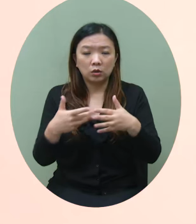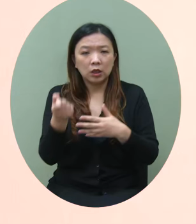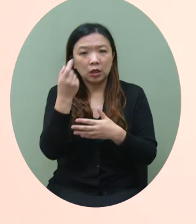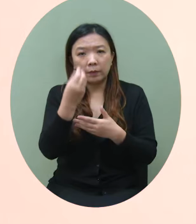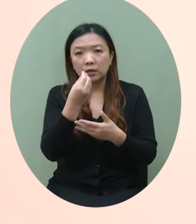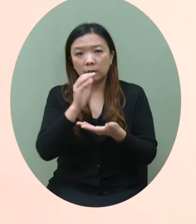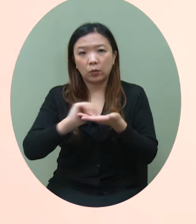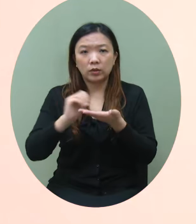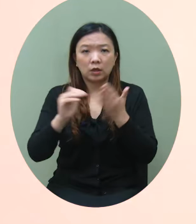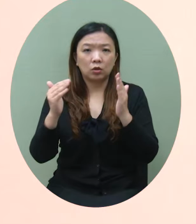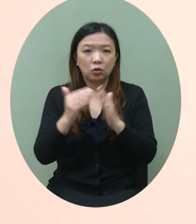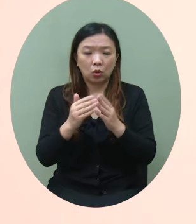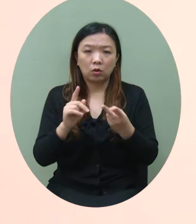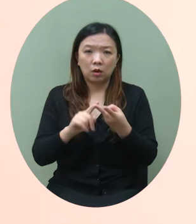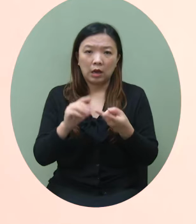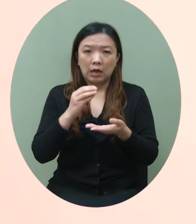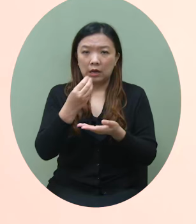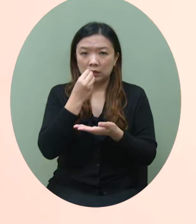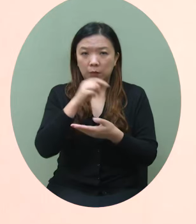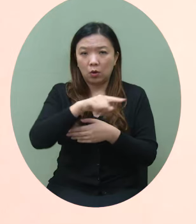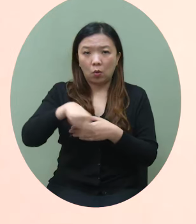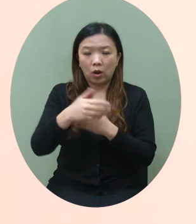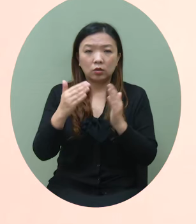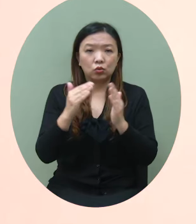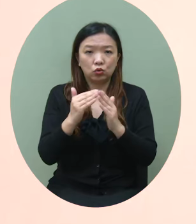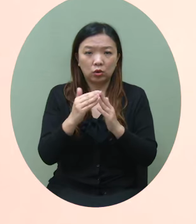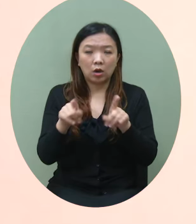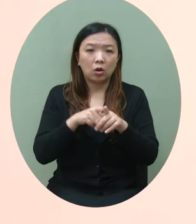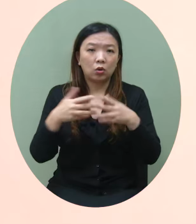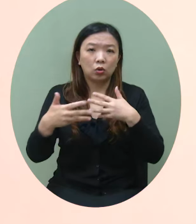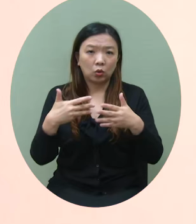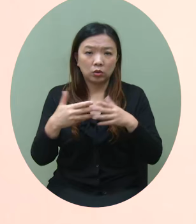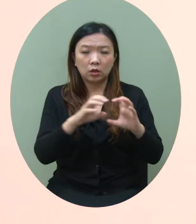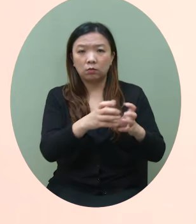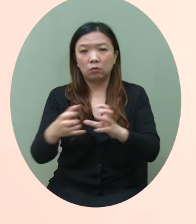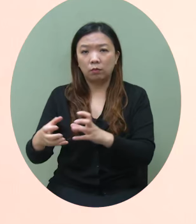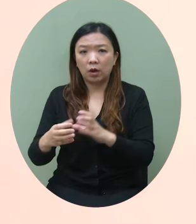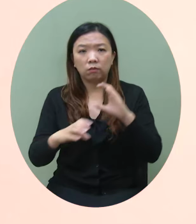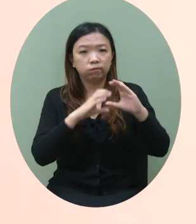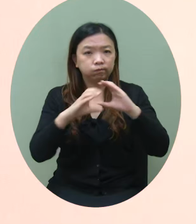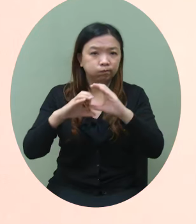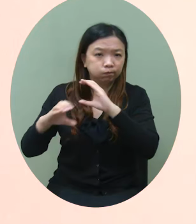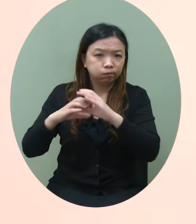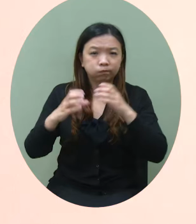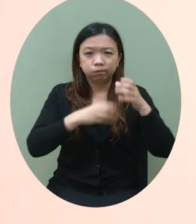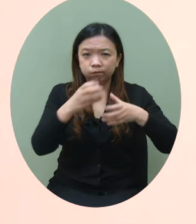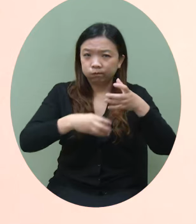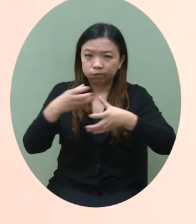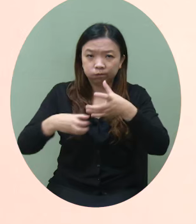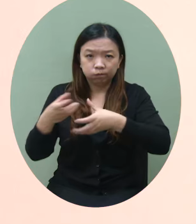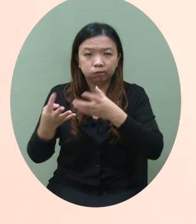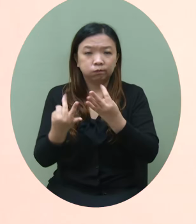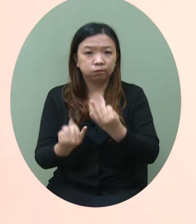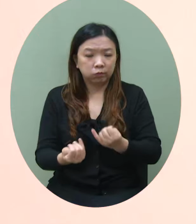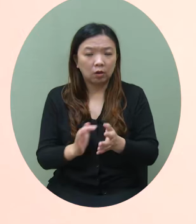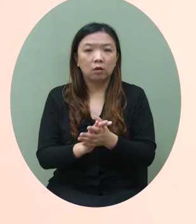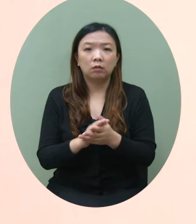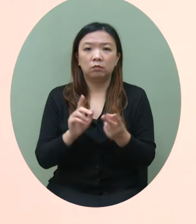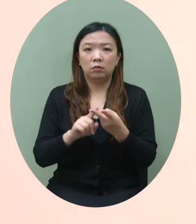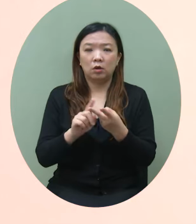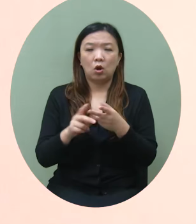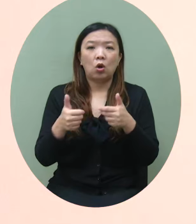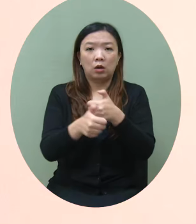衛生局和食環處的同事他們和業界緊密溝通開了很多次會我亦都要感謝